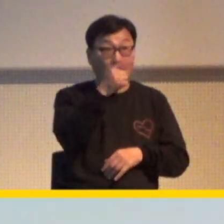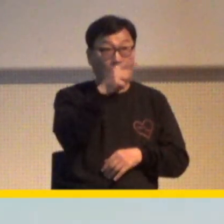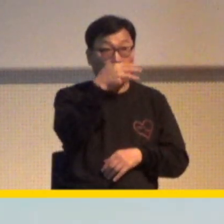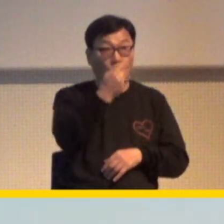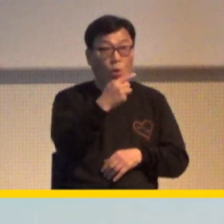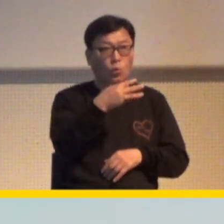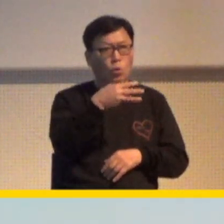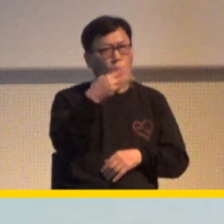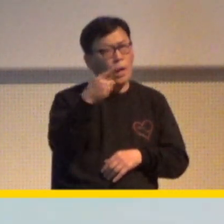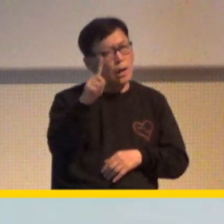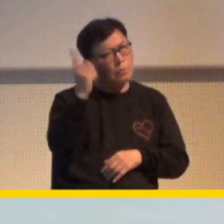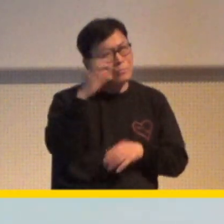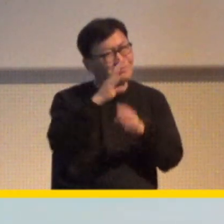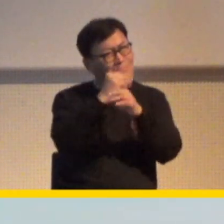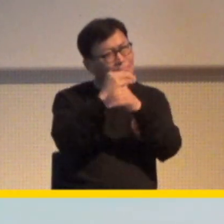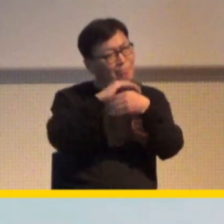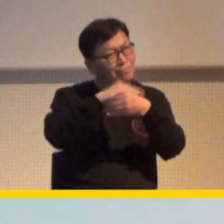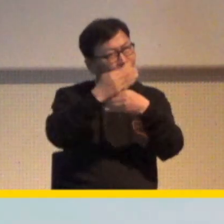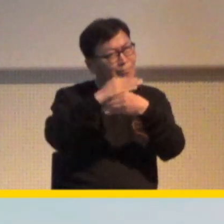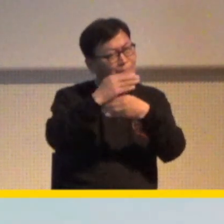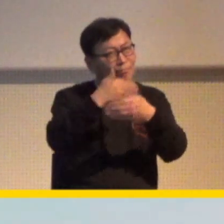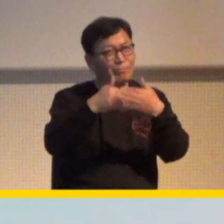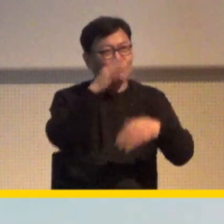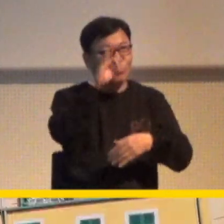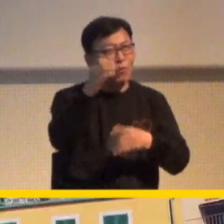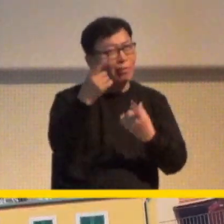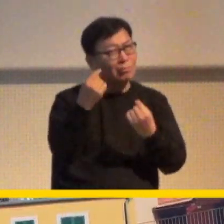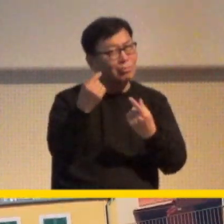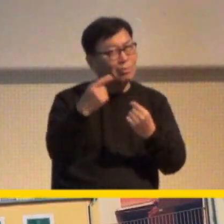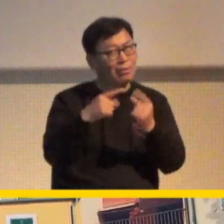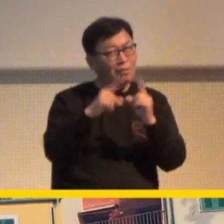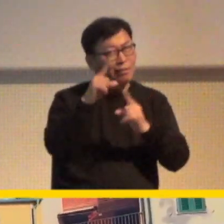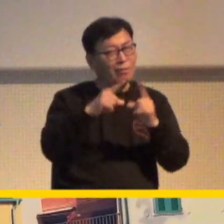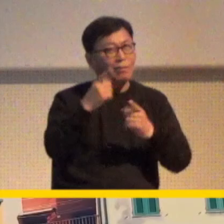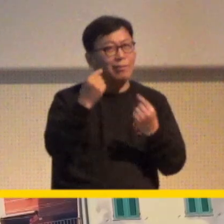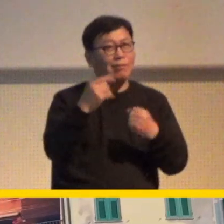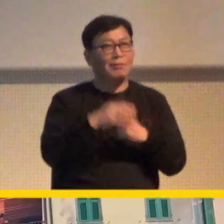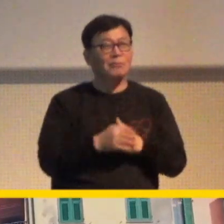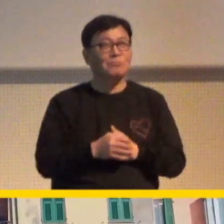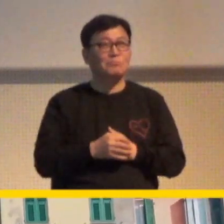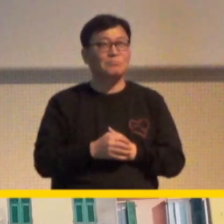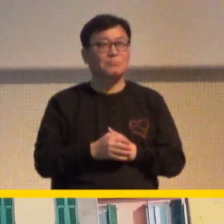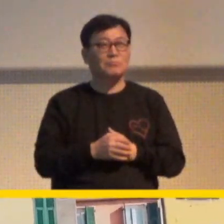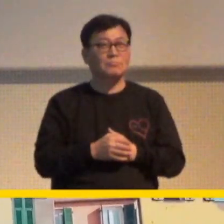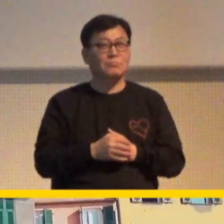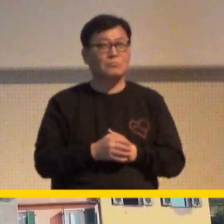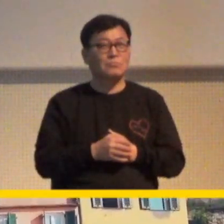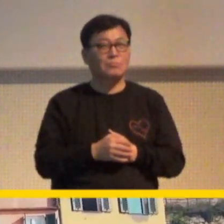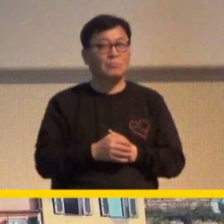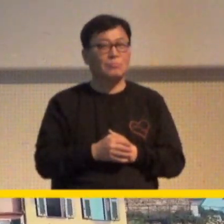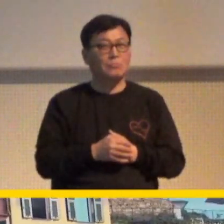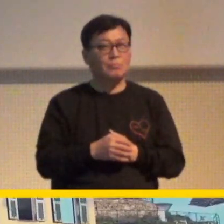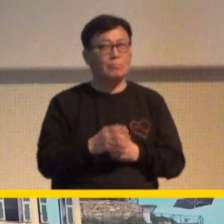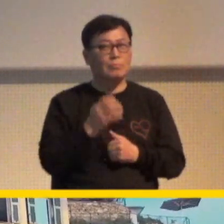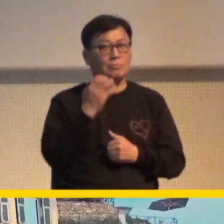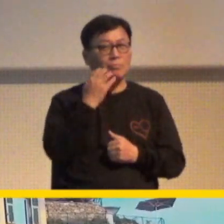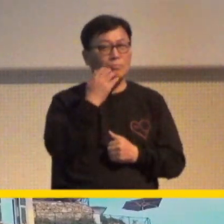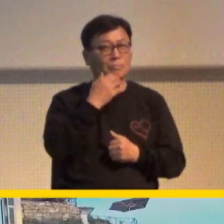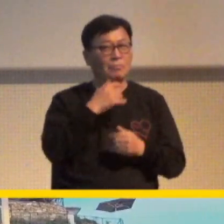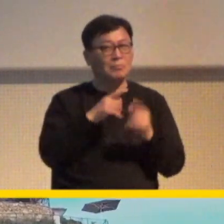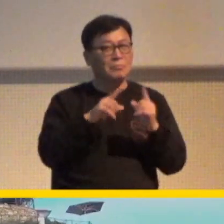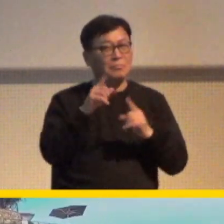대충 어디 달력에서 본 것 같아요. 저도 안 가봤는데. 예쁜 색깔이 있는.